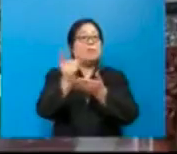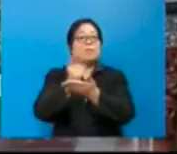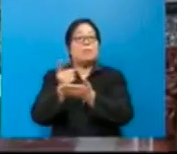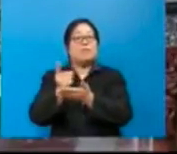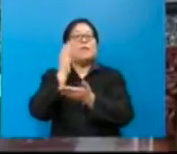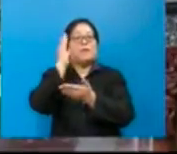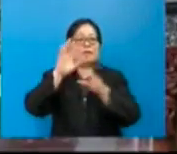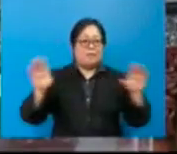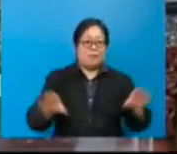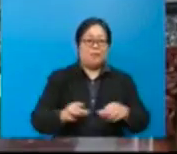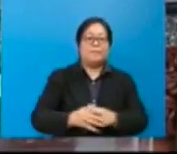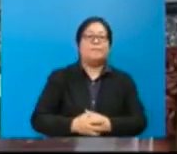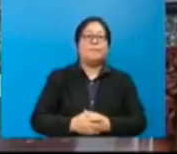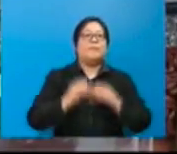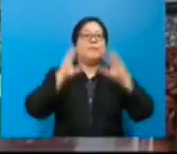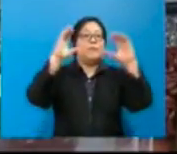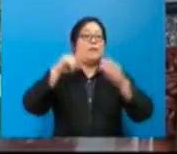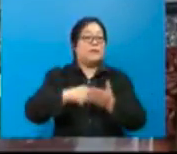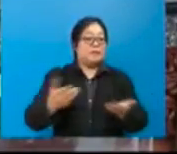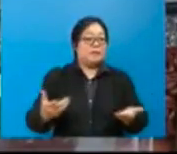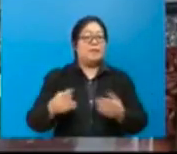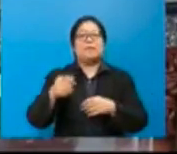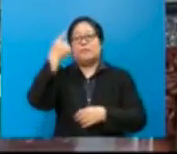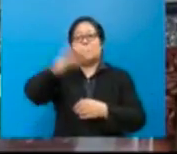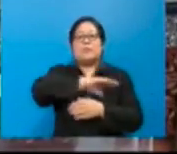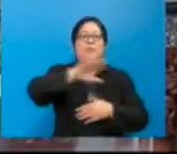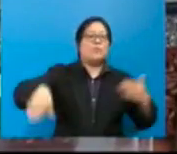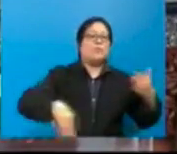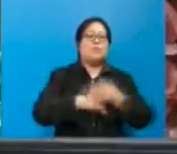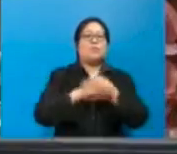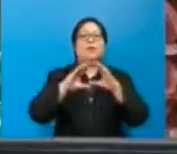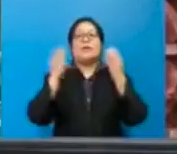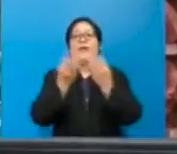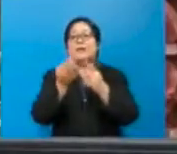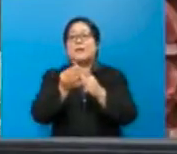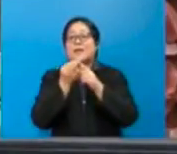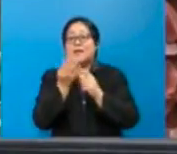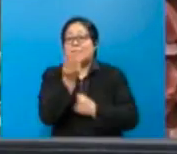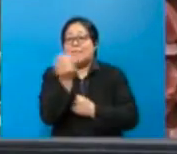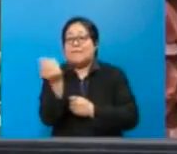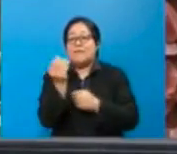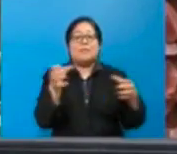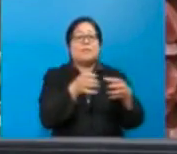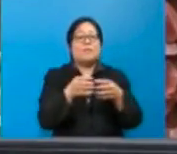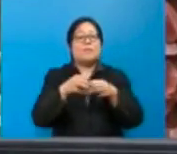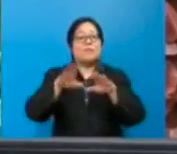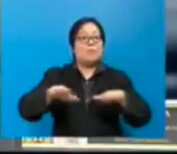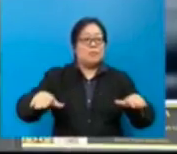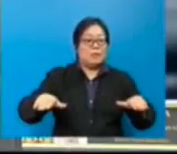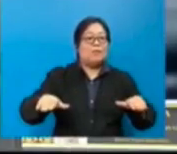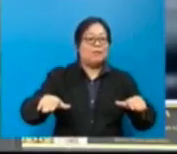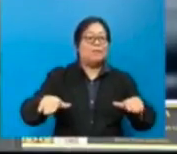akan dilaksanakan. Kaedah ini digunapakai untuk semua kelas kecuali beberapa kumpulan murid yang